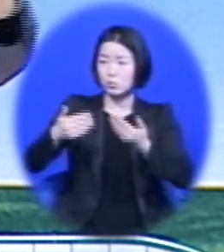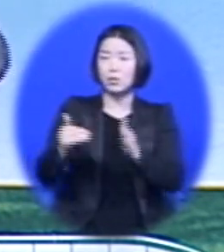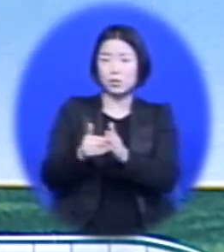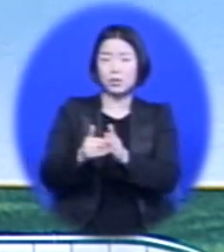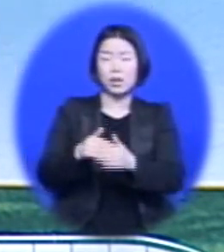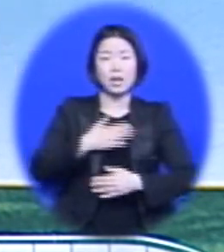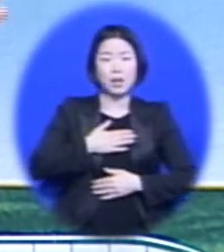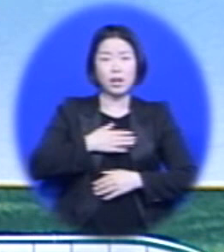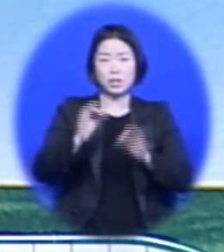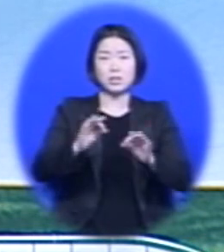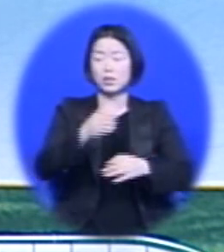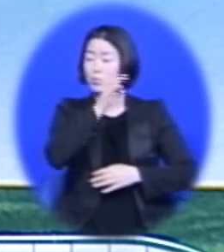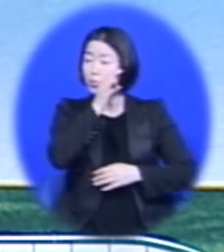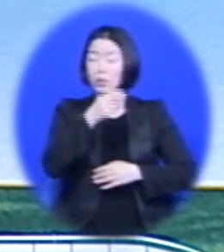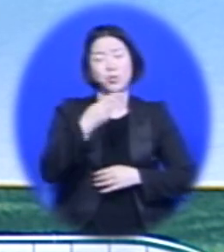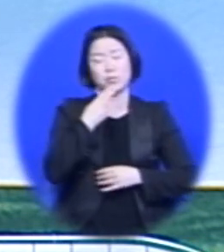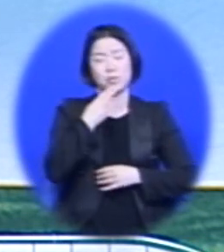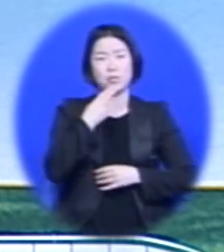나 이제 부끄러운 거 없습니다.